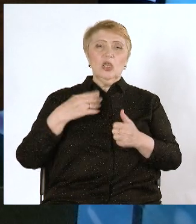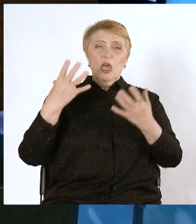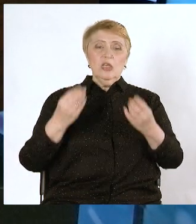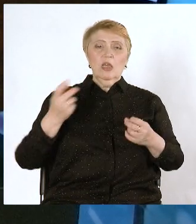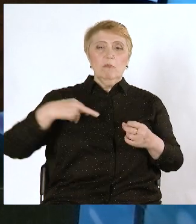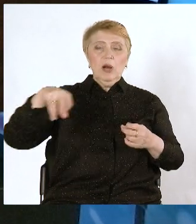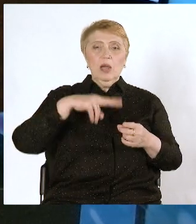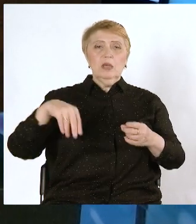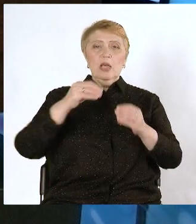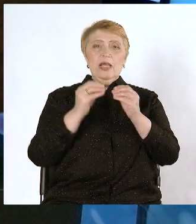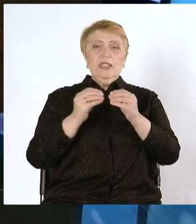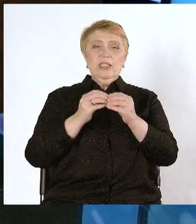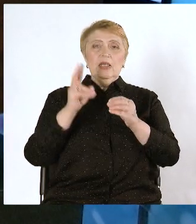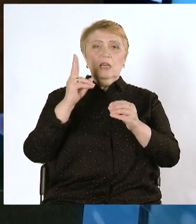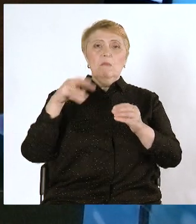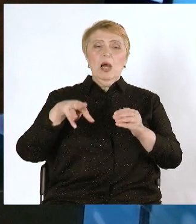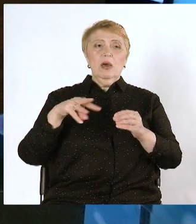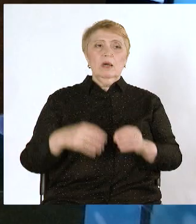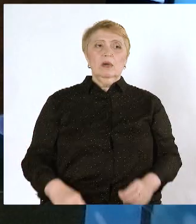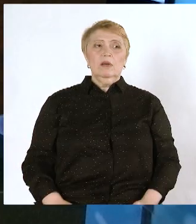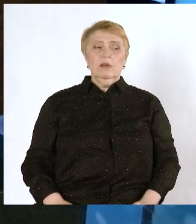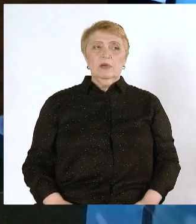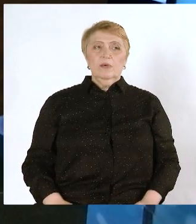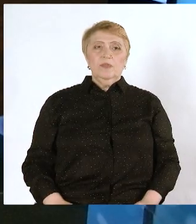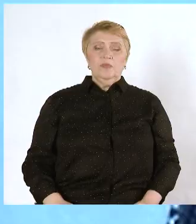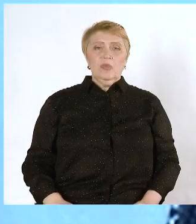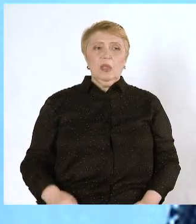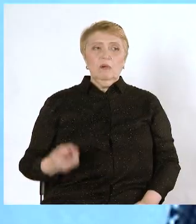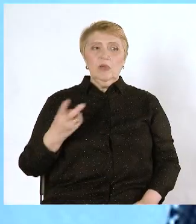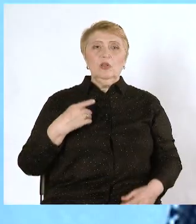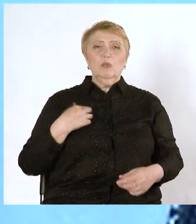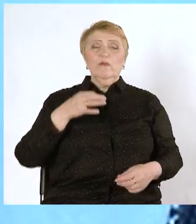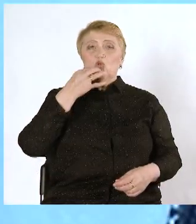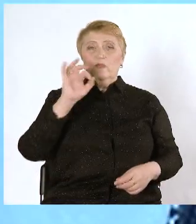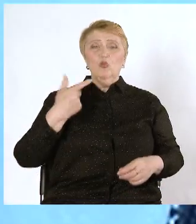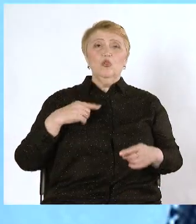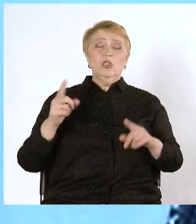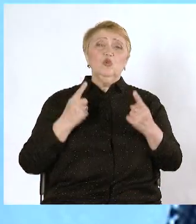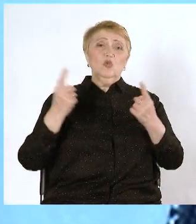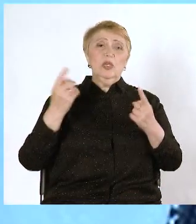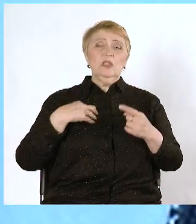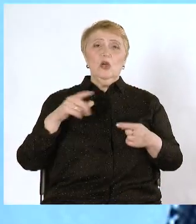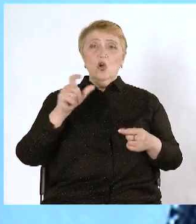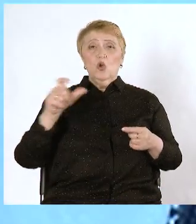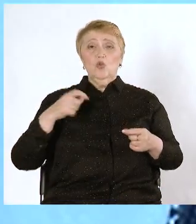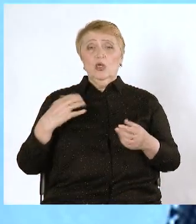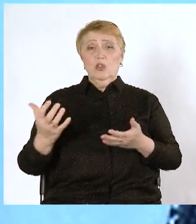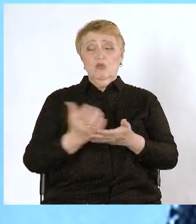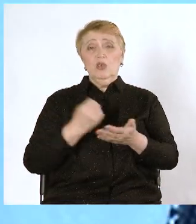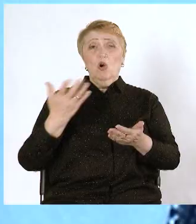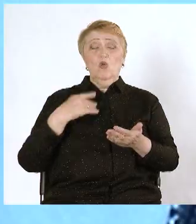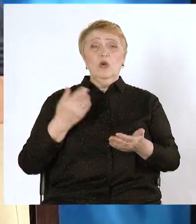примерно размер ковра 3 на 2 а вот поэтому ну в любой ситуации люди находят выход для того чтобы